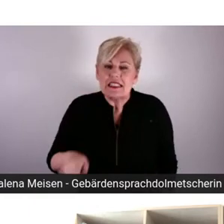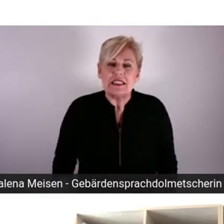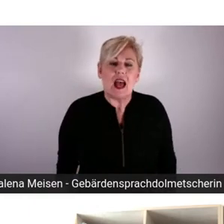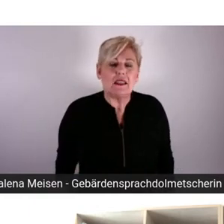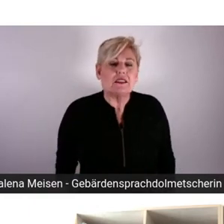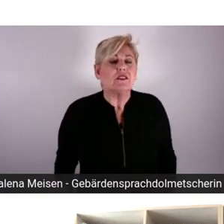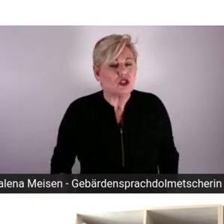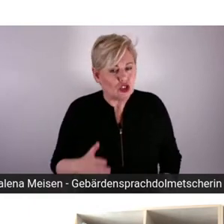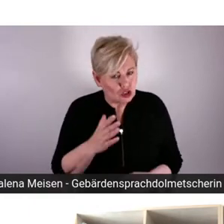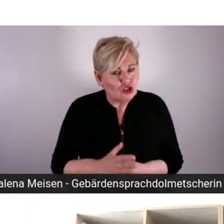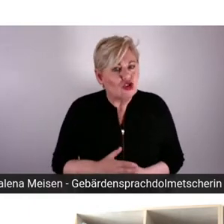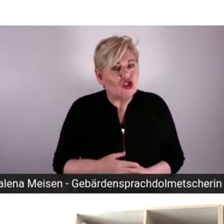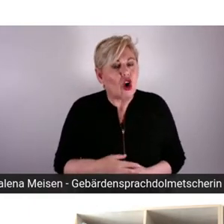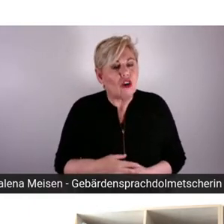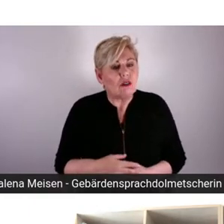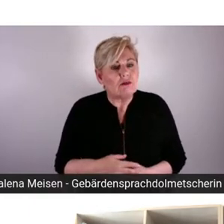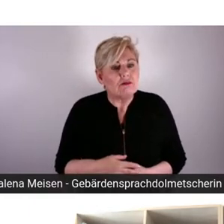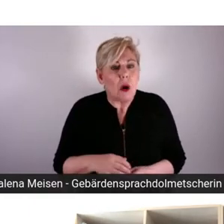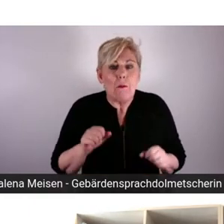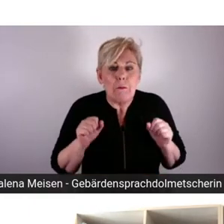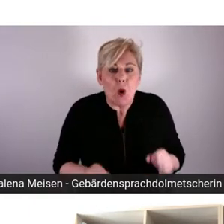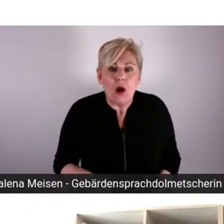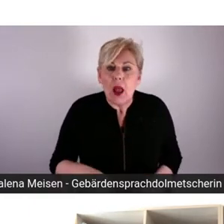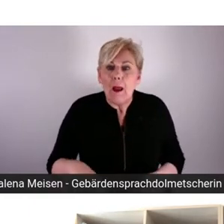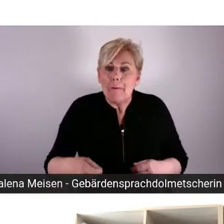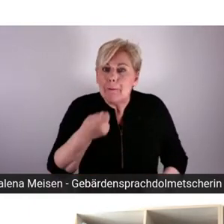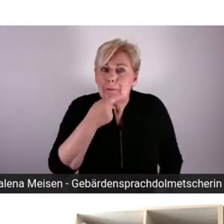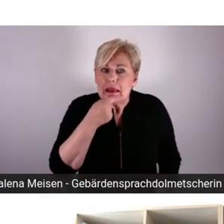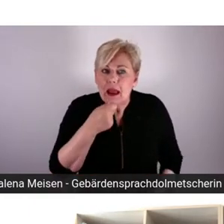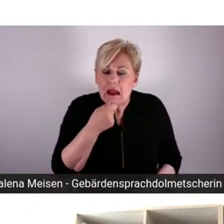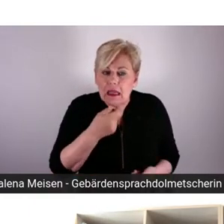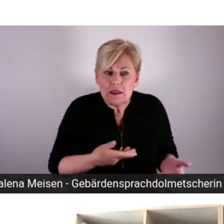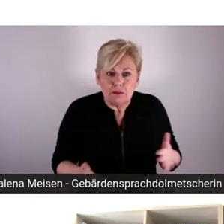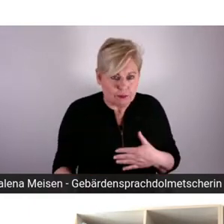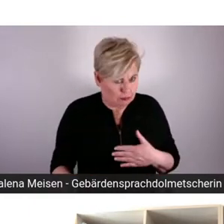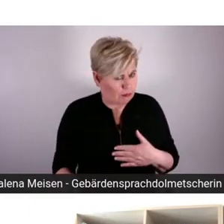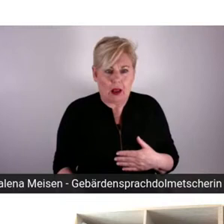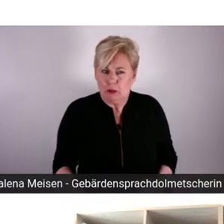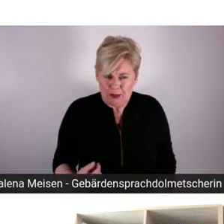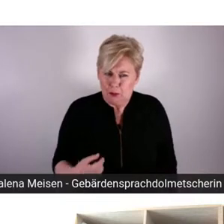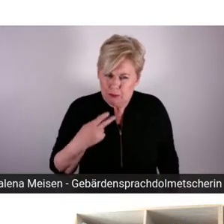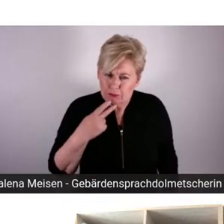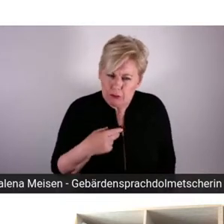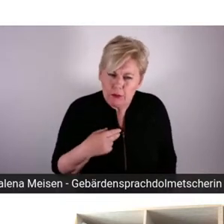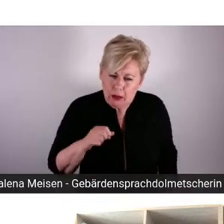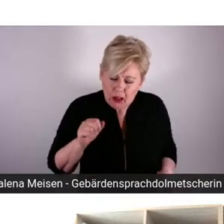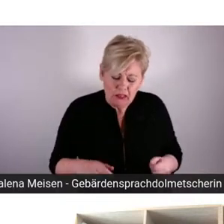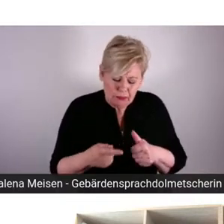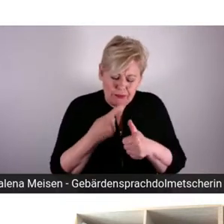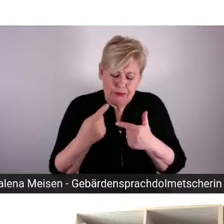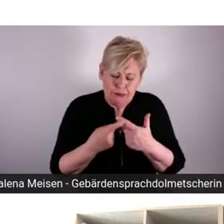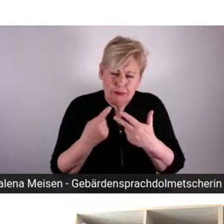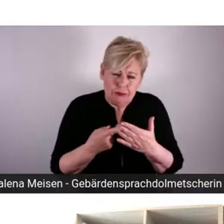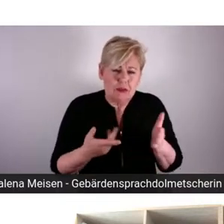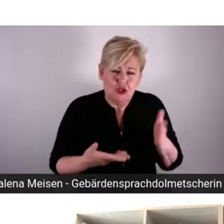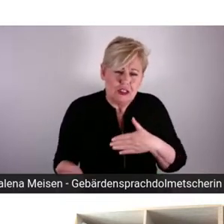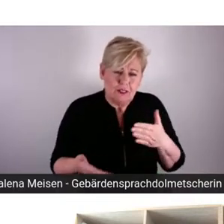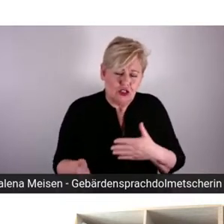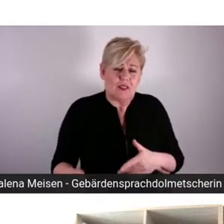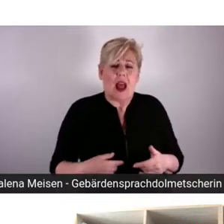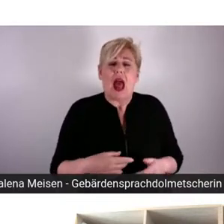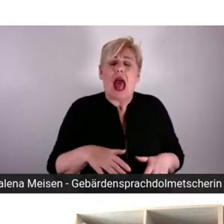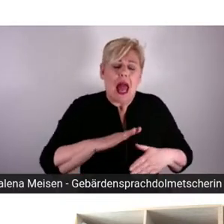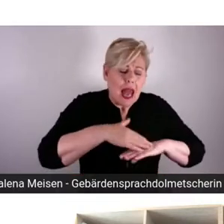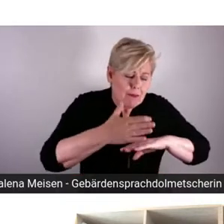schon am Mittagessen scheitern. Und wir haben in dem Beitrag gesehen, die kann an noch viel mehr tatsächlich scheitern. Fehlende Laptops und